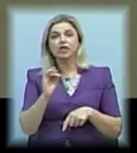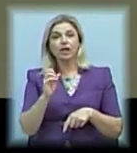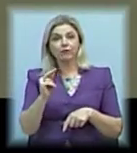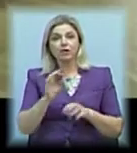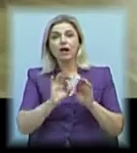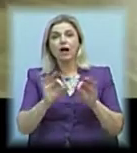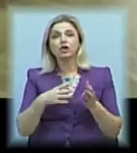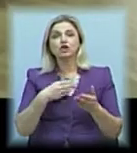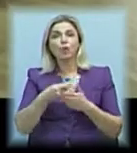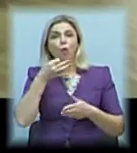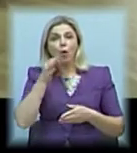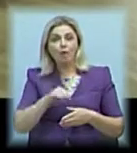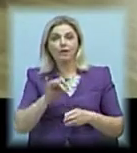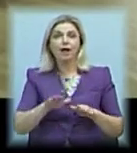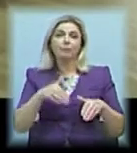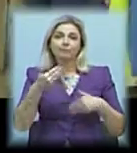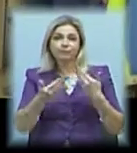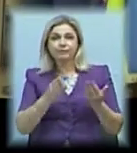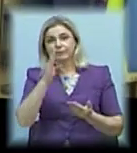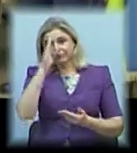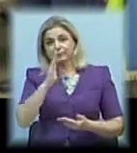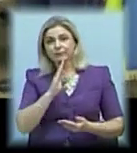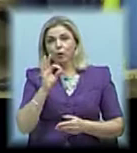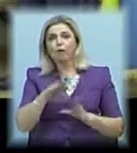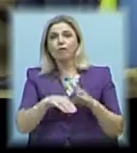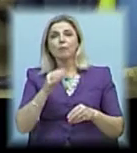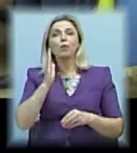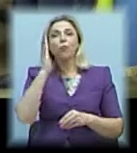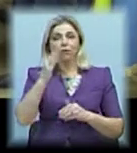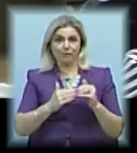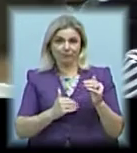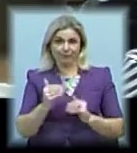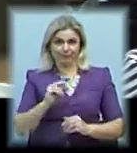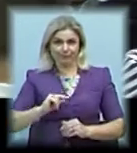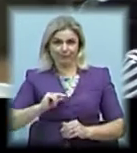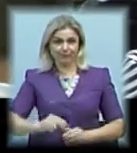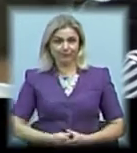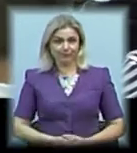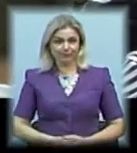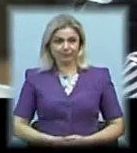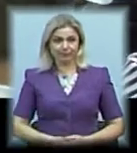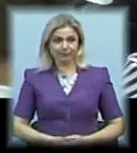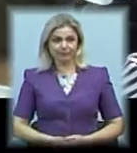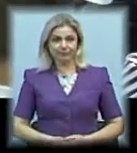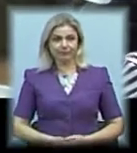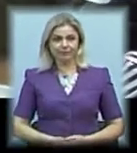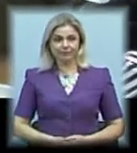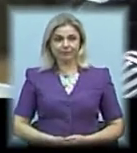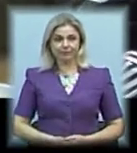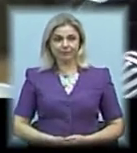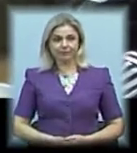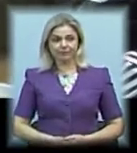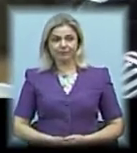власний досвід та дав поради юнакам і дівчатам щодо вибору майбутнього фаху. У вас був бізнес, у вас були можливості, і